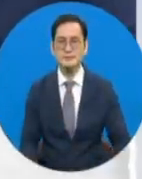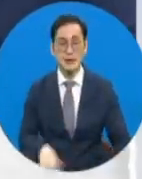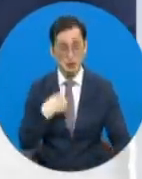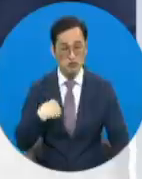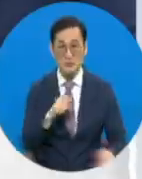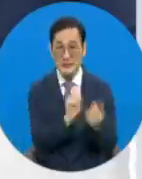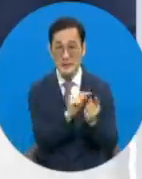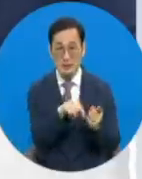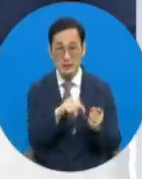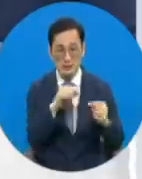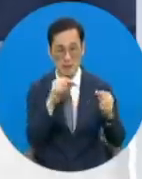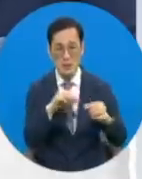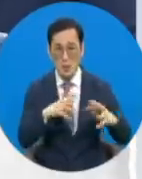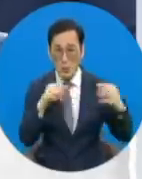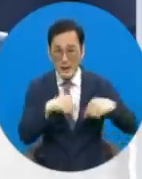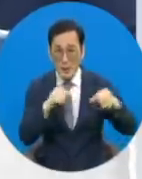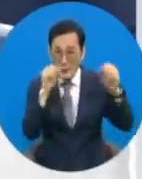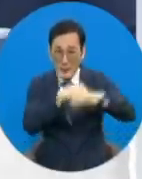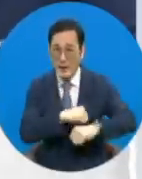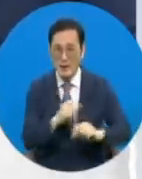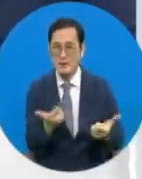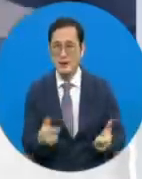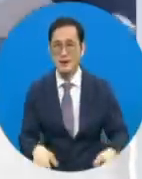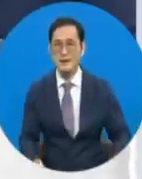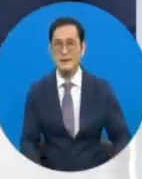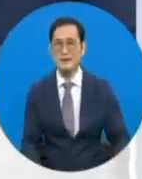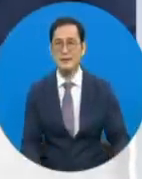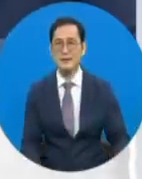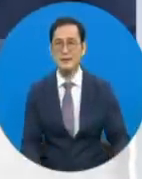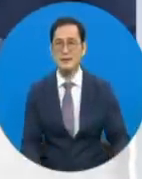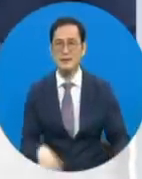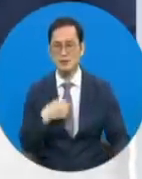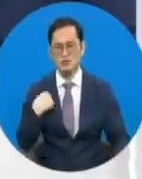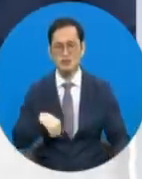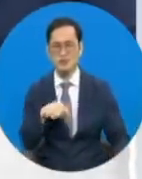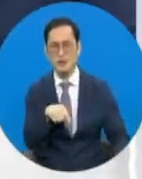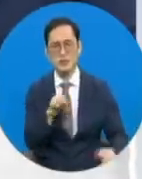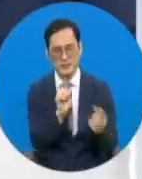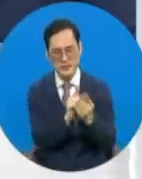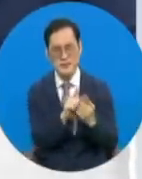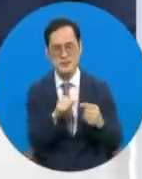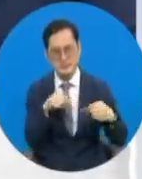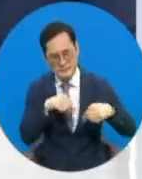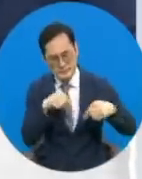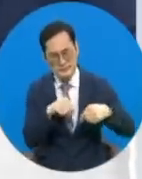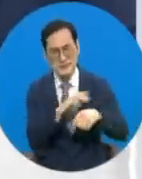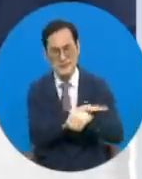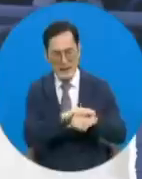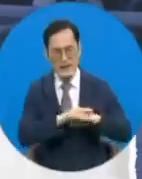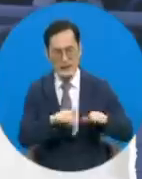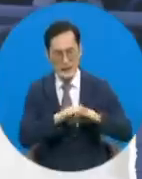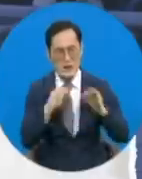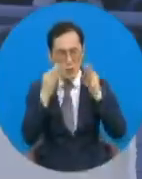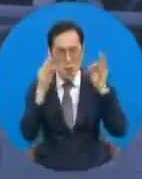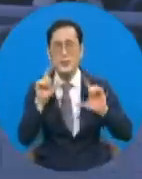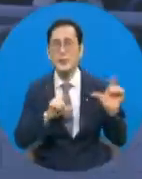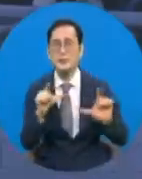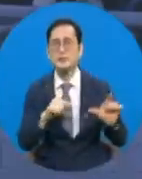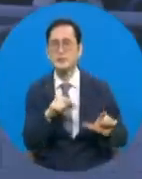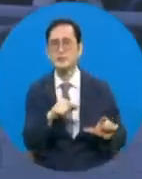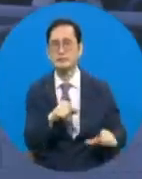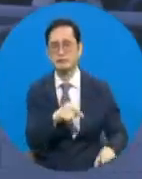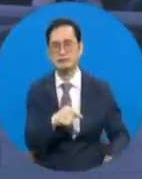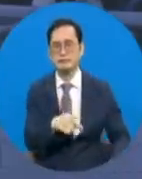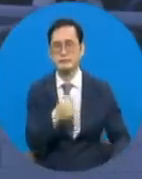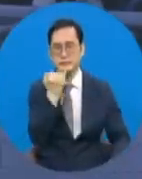보기보다는 어떻게든 국익을 위해서 무엇인가의 역할을 하려고 했던 것으로 봐주시면 좋을 것 같습니다. 네. 윤 대통령의 첫 방미 당시에